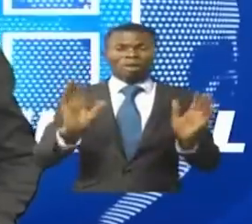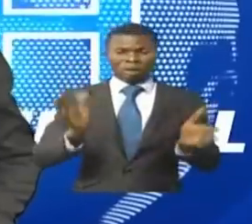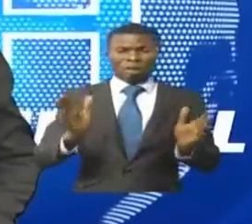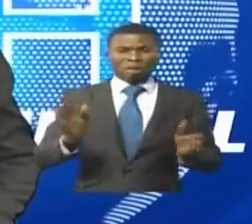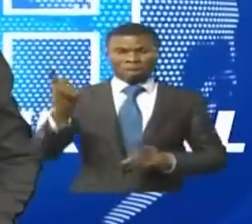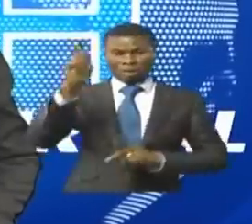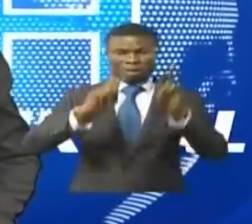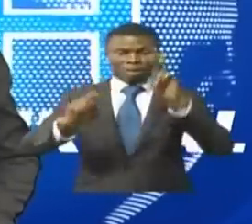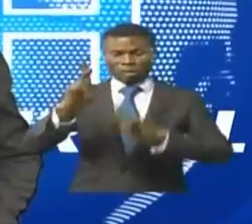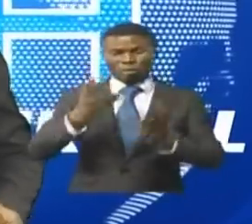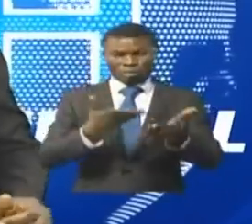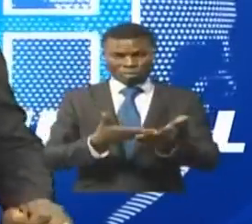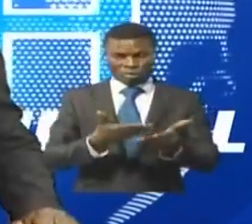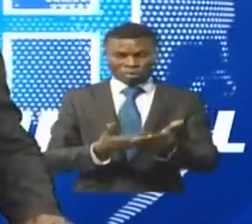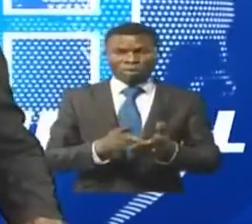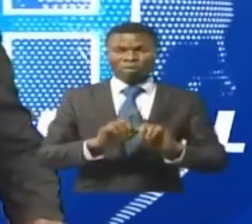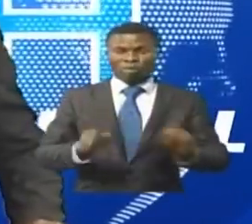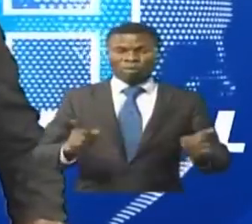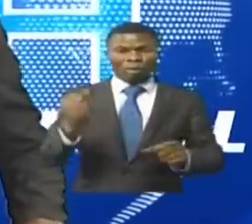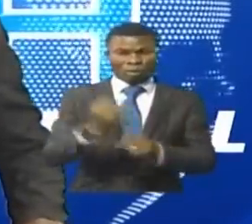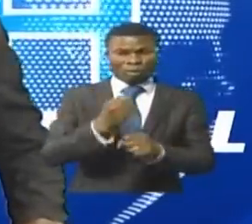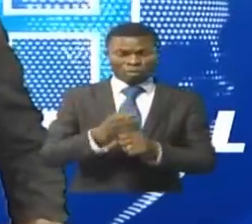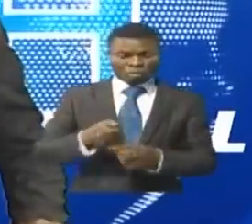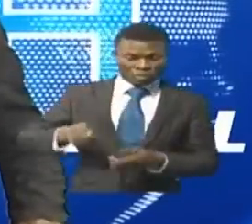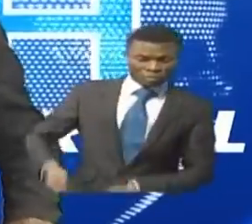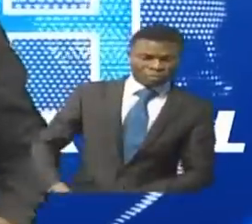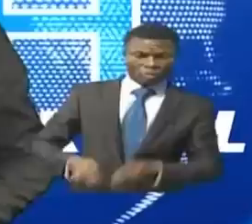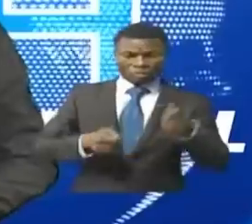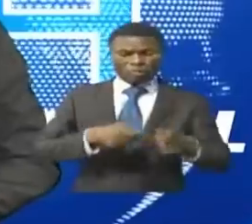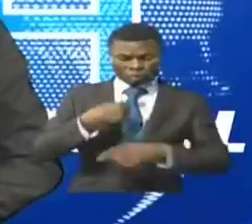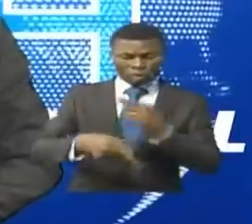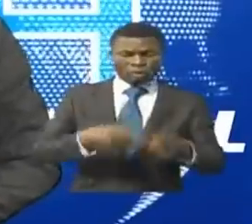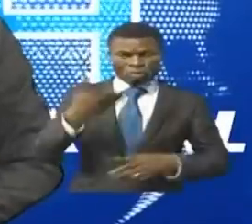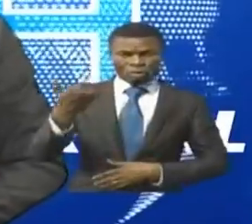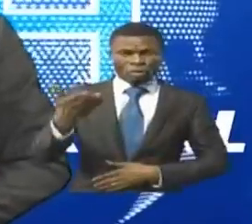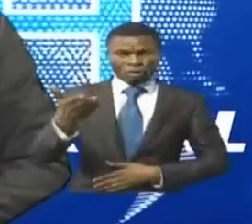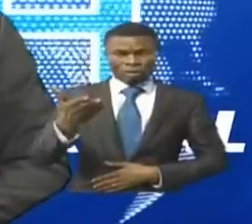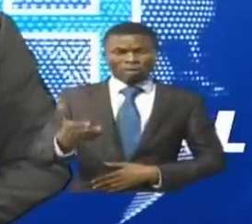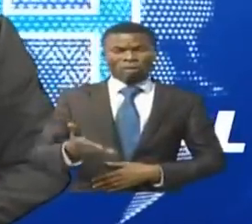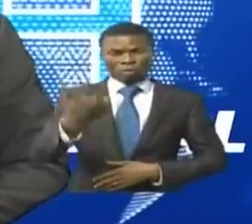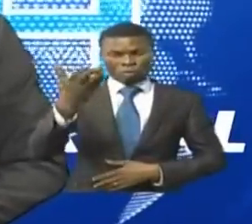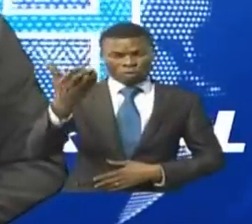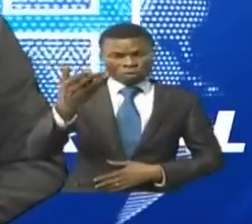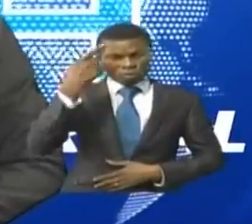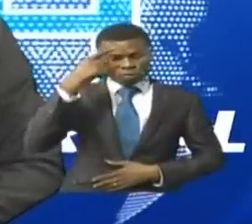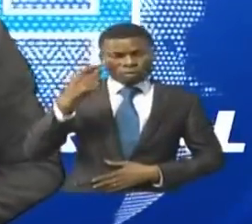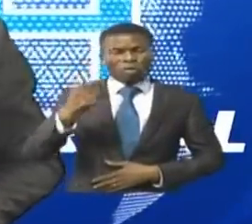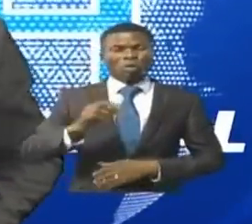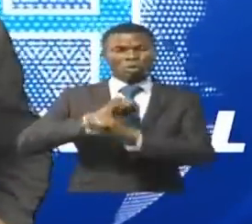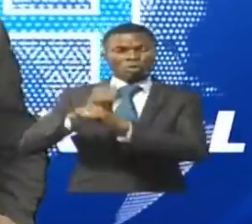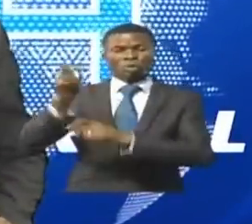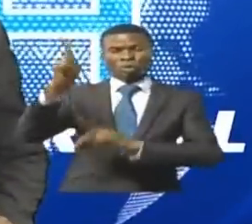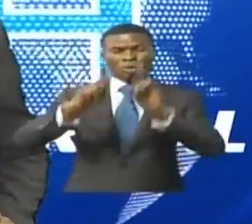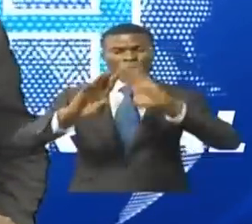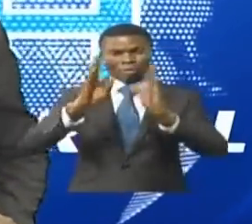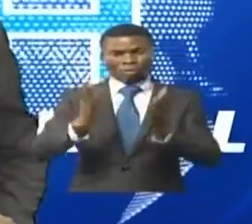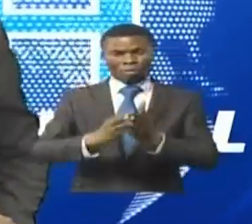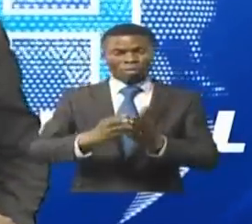pour la population, d'où les travaux d'écurage ont été amorcés pour épargner la population